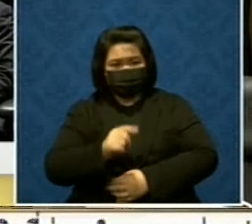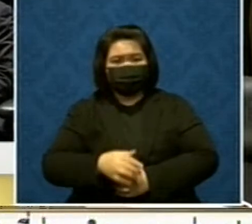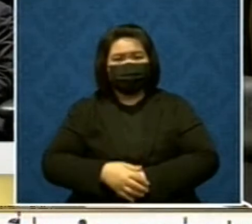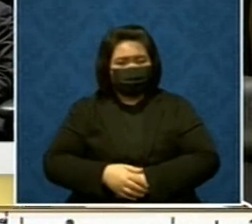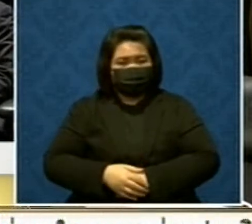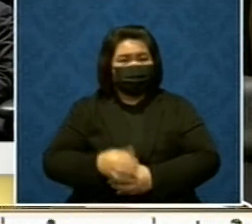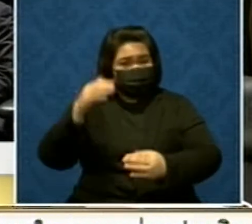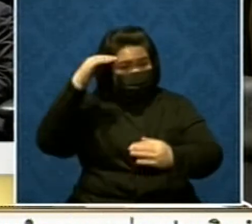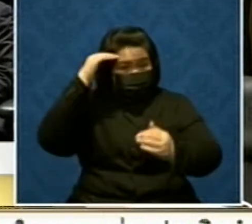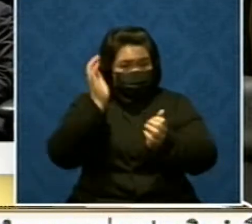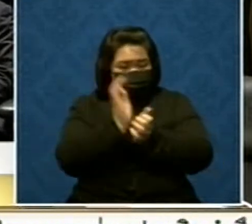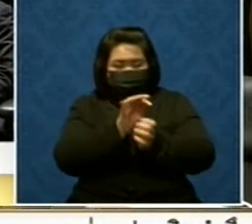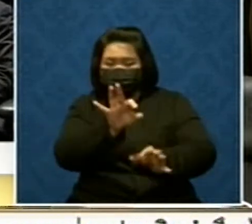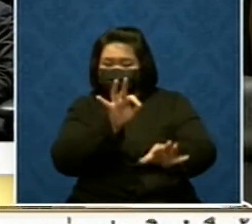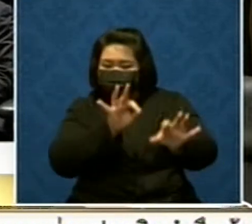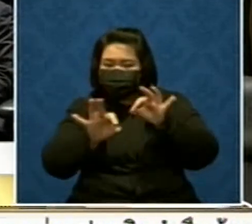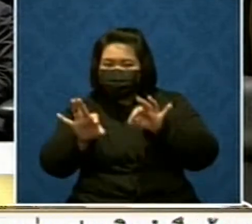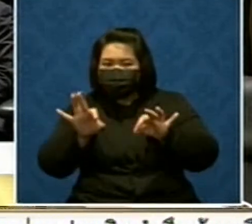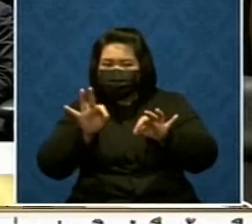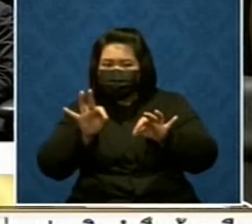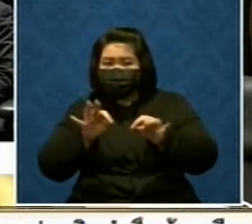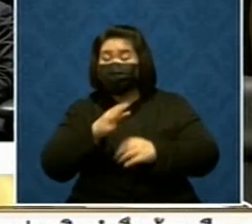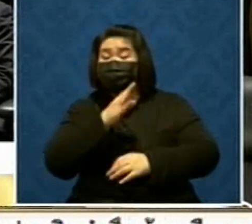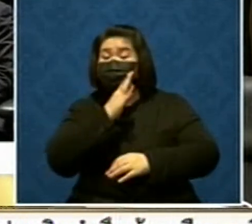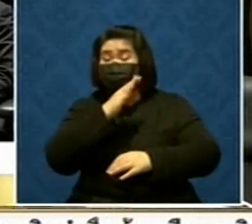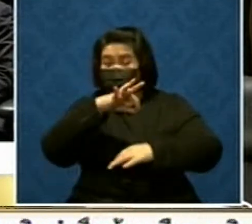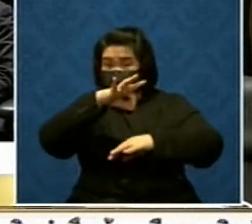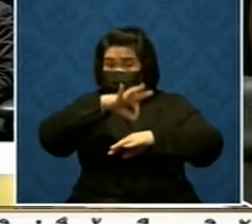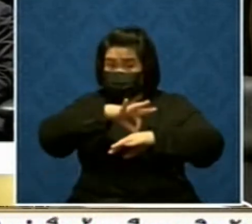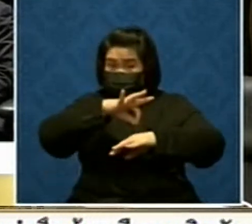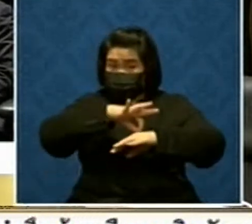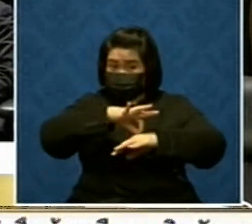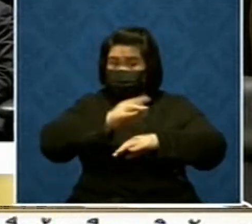ตำรวจมาเนี่ยเวลาแต่งตั้งตำรวจเนี่ย